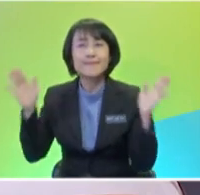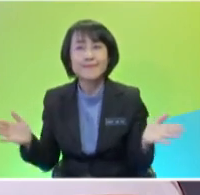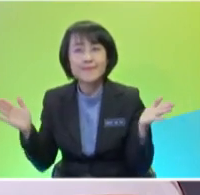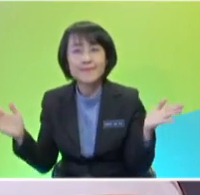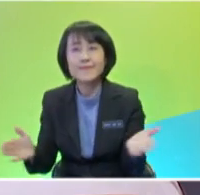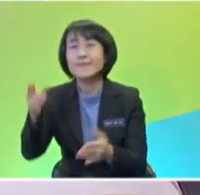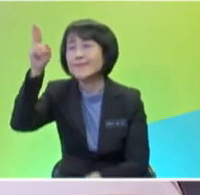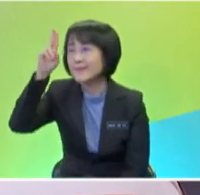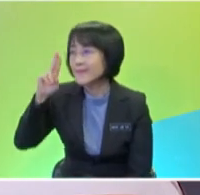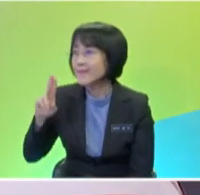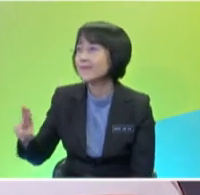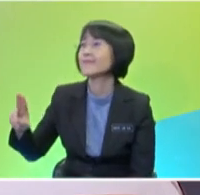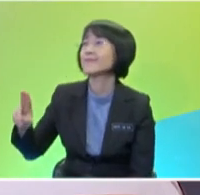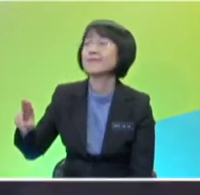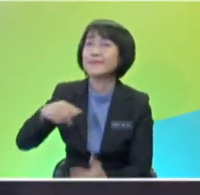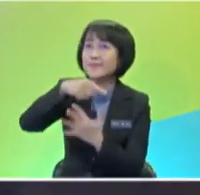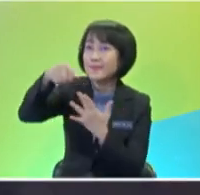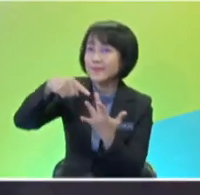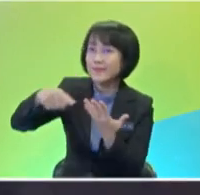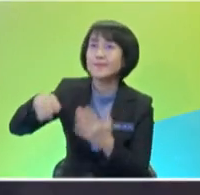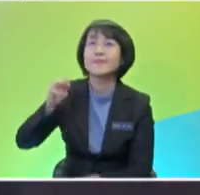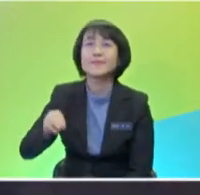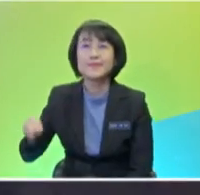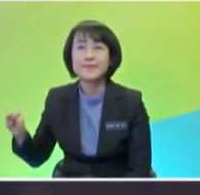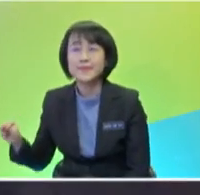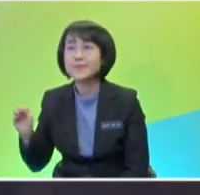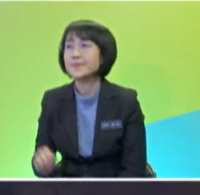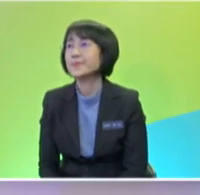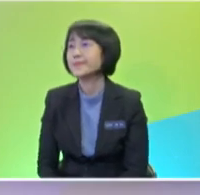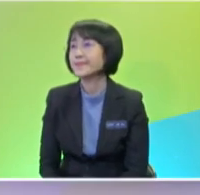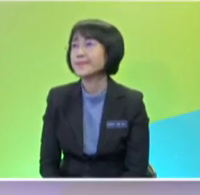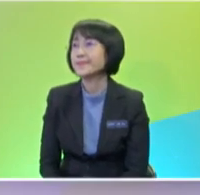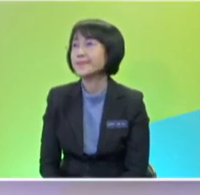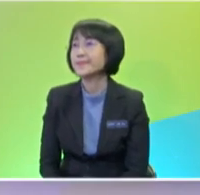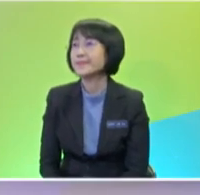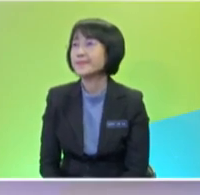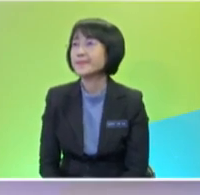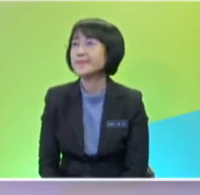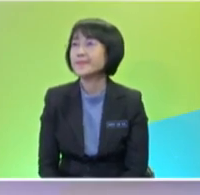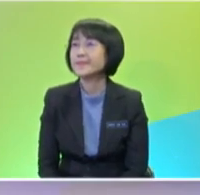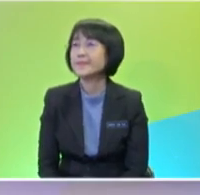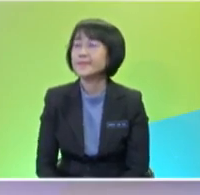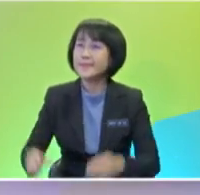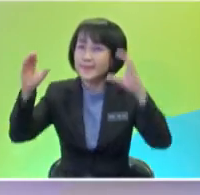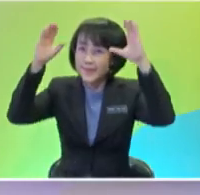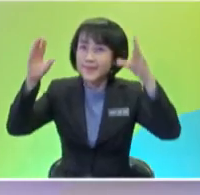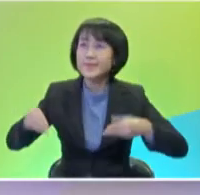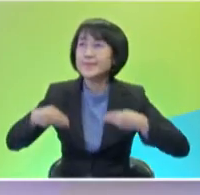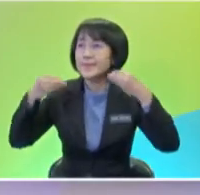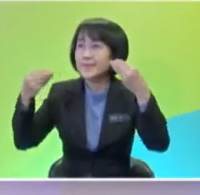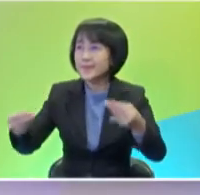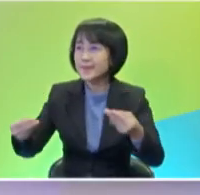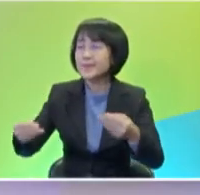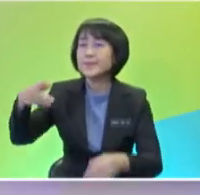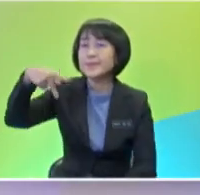hormat di kalangan murid itulah dia berikan sekarang ini pencak siranku investasi murid